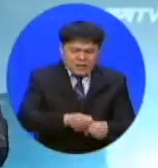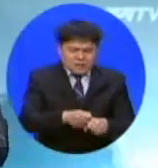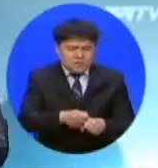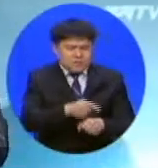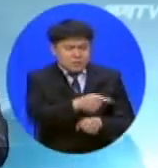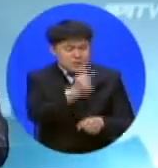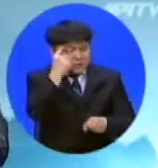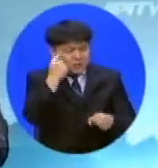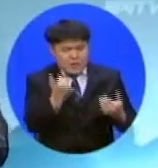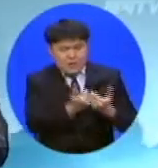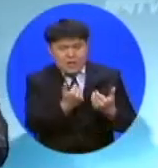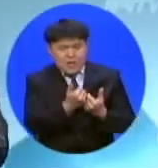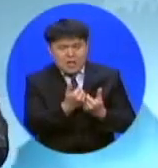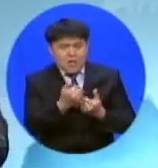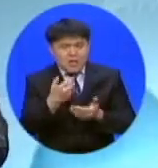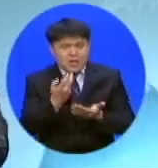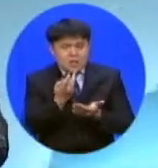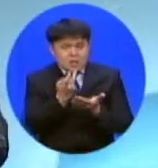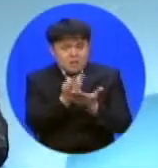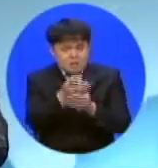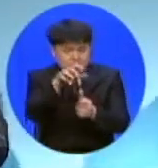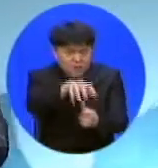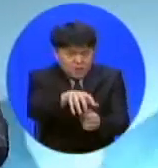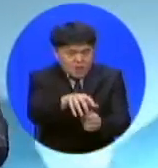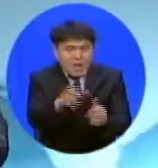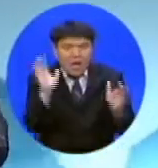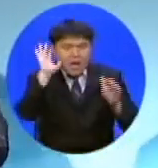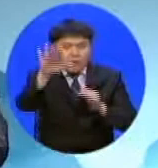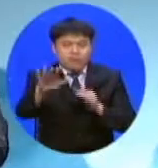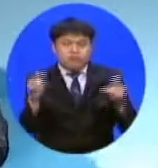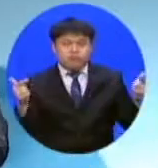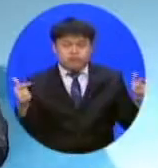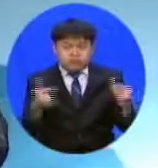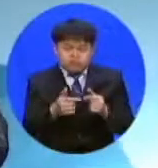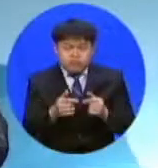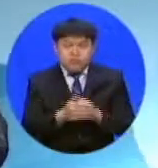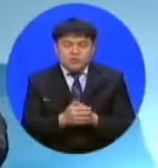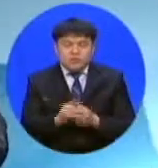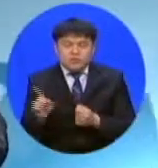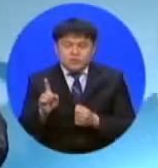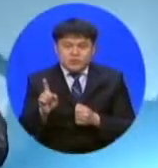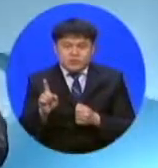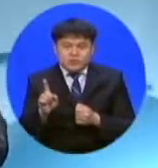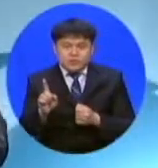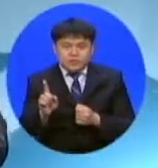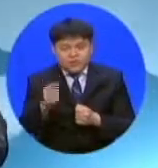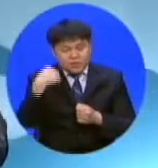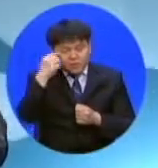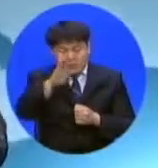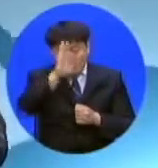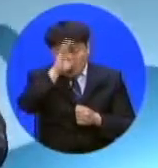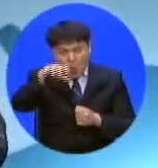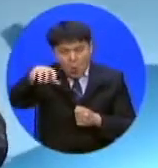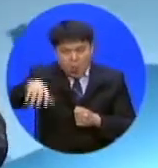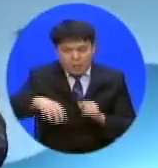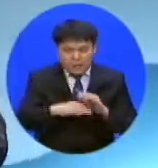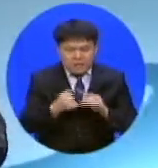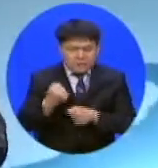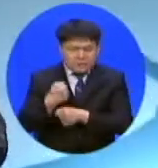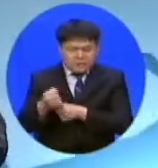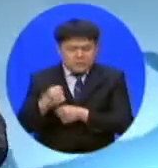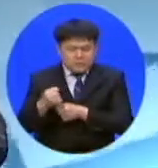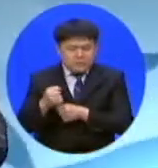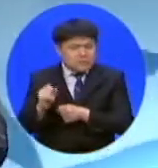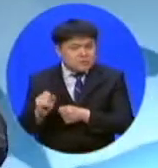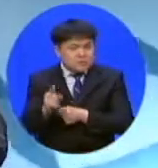본인의 의사에 반해서 입원한 일들이 앞으로 좀 줄어들 것 같고 이렇게 되면 아무래도 정신병원과 어떤 가족 간의 어떤